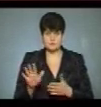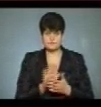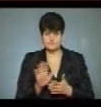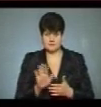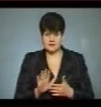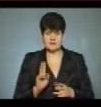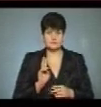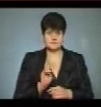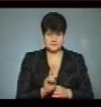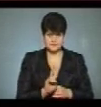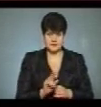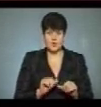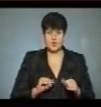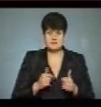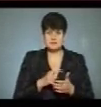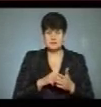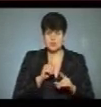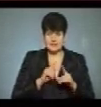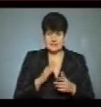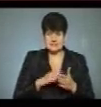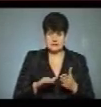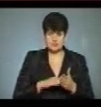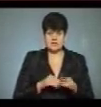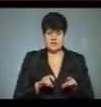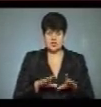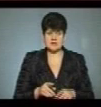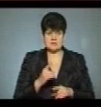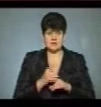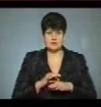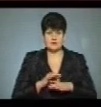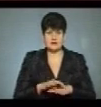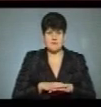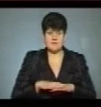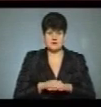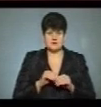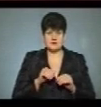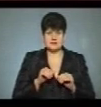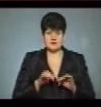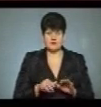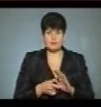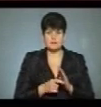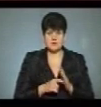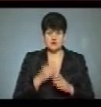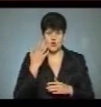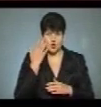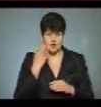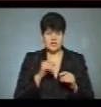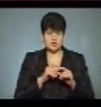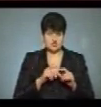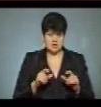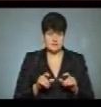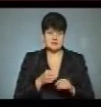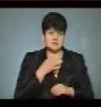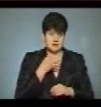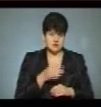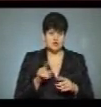дезінфікуватимуть тролейбуси. Комісія міськради скасує рішення заборонити проведення масових заходів в приміщеннях, коли штаб моніторингу захворюваності